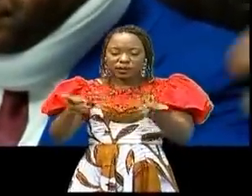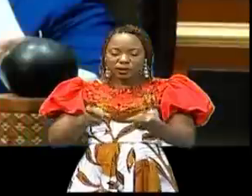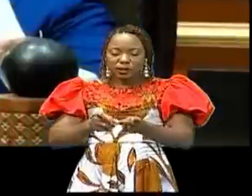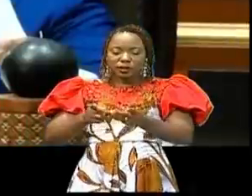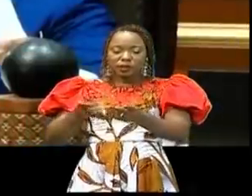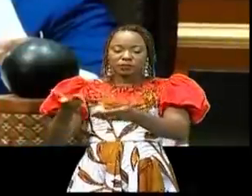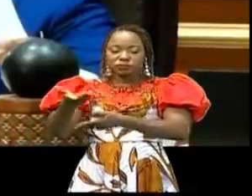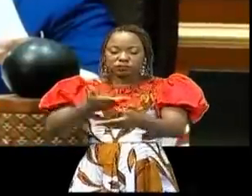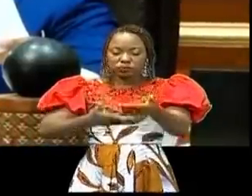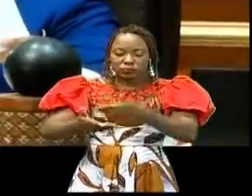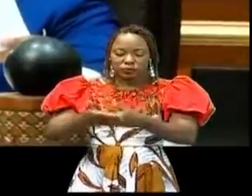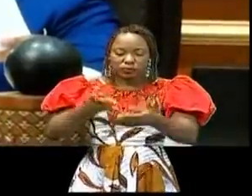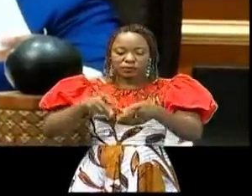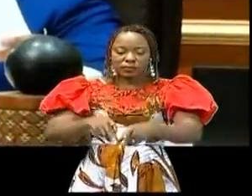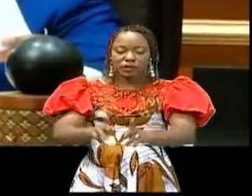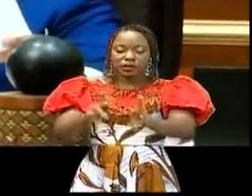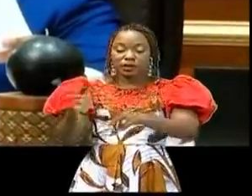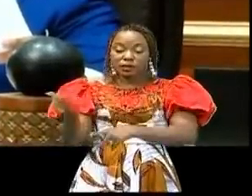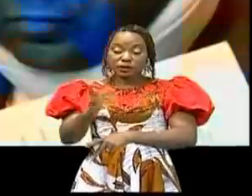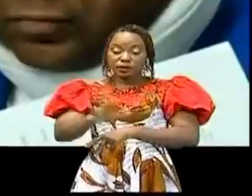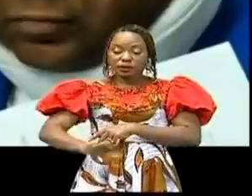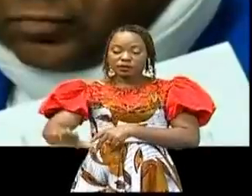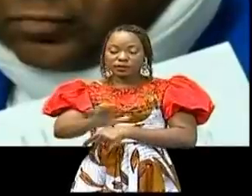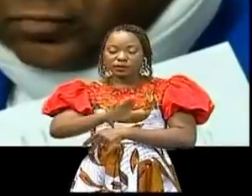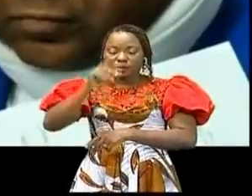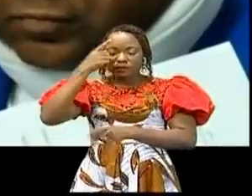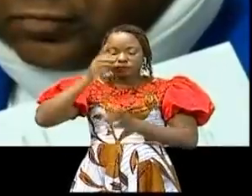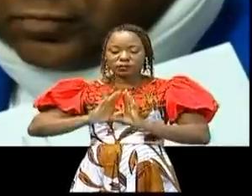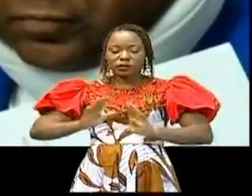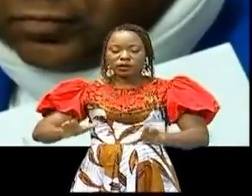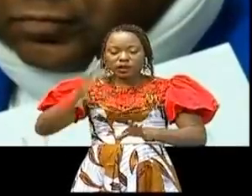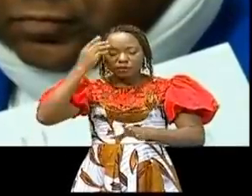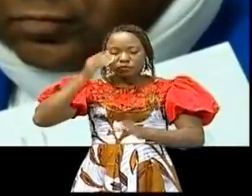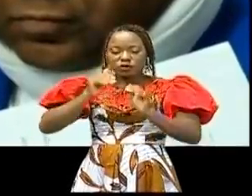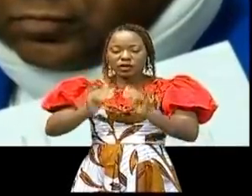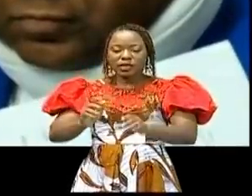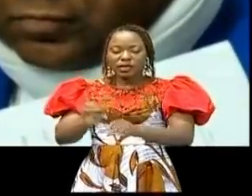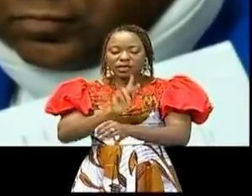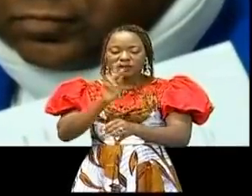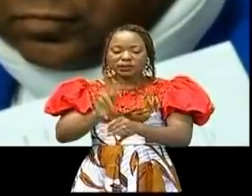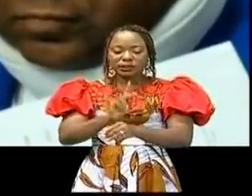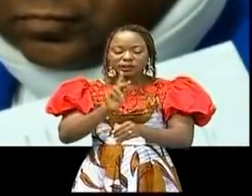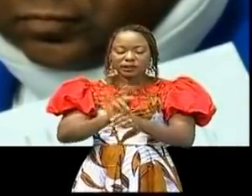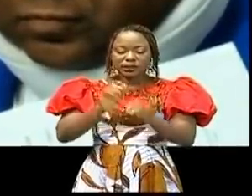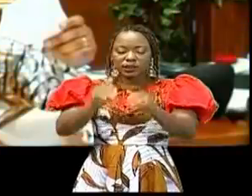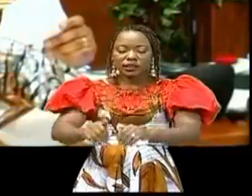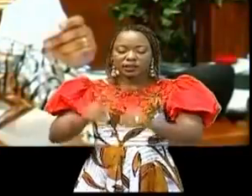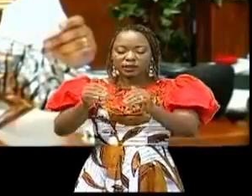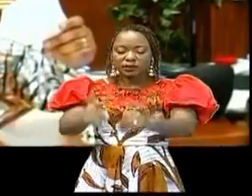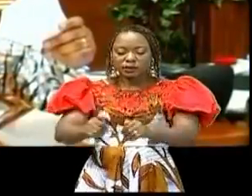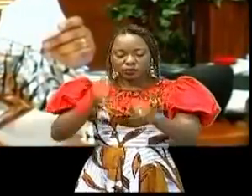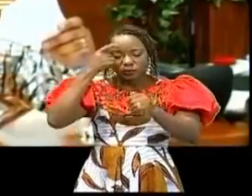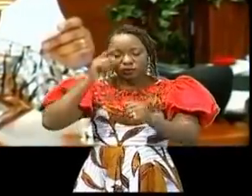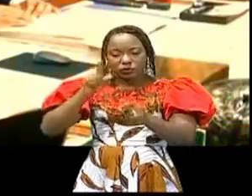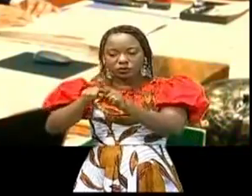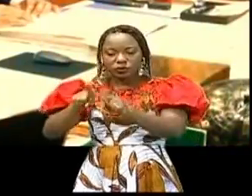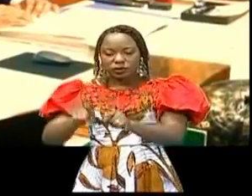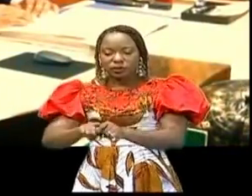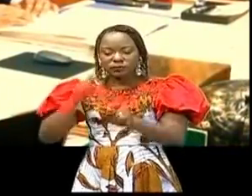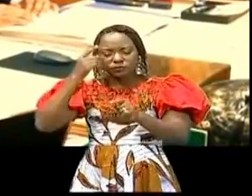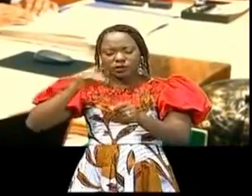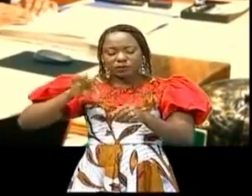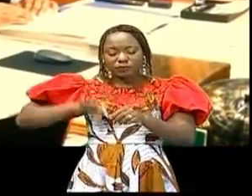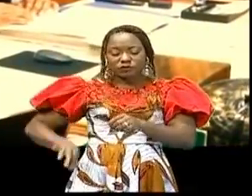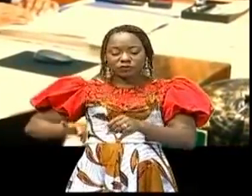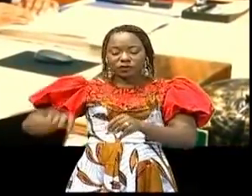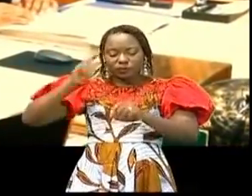opérationnel permettant aux deux États de mutualiser leurs capacités pour l'exploitation optimale des ressources respectives et en tirer pleinement profit